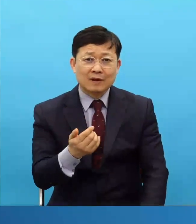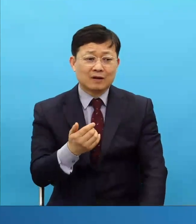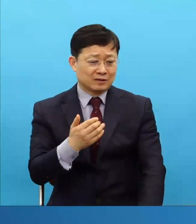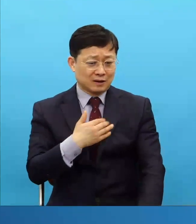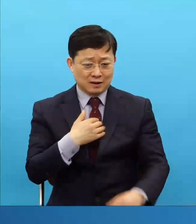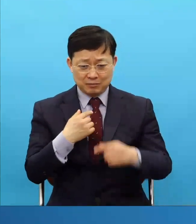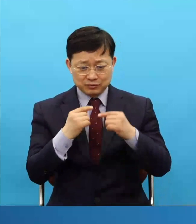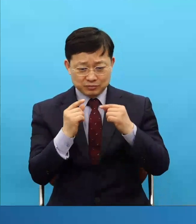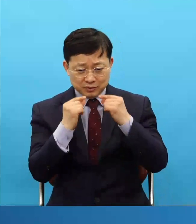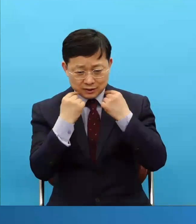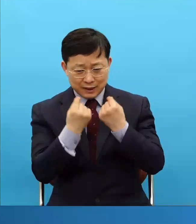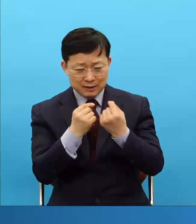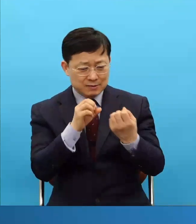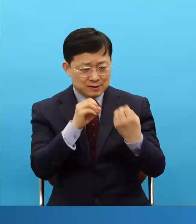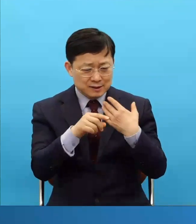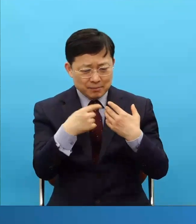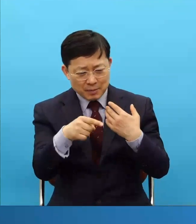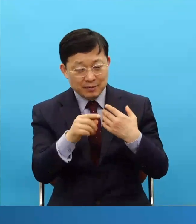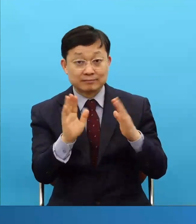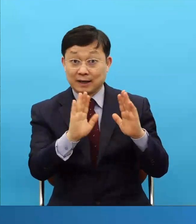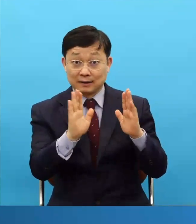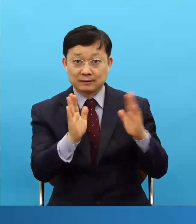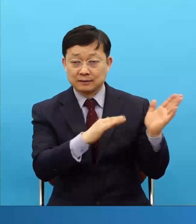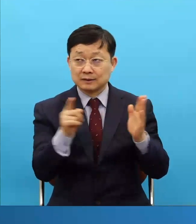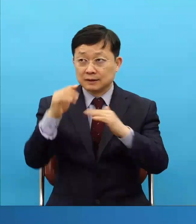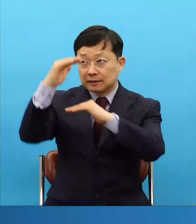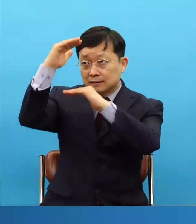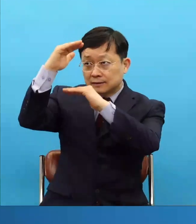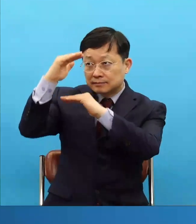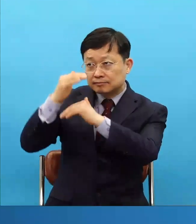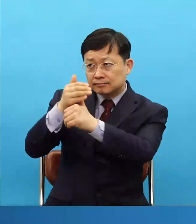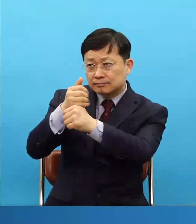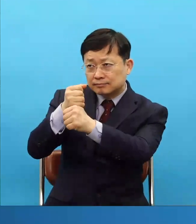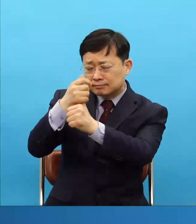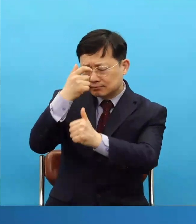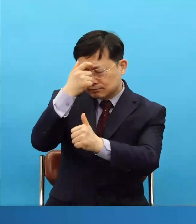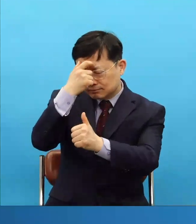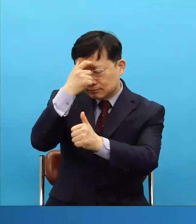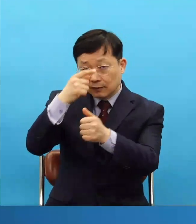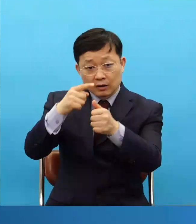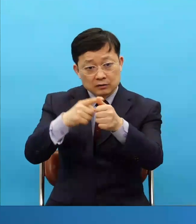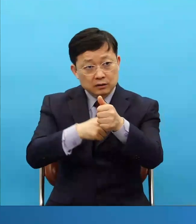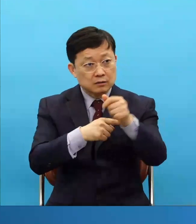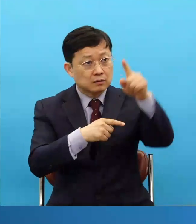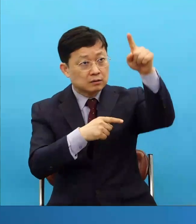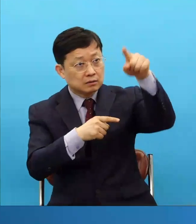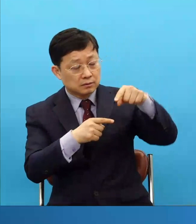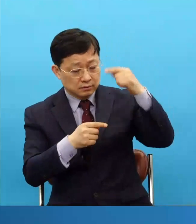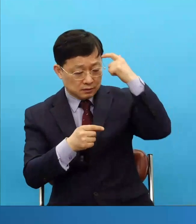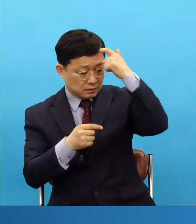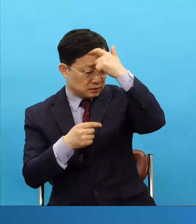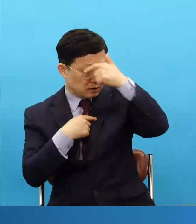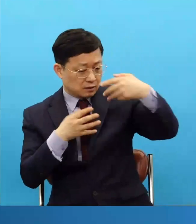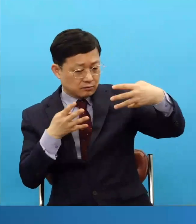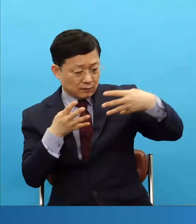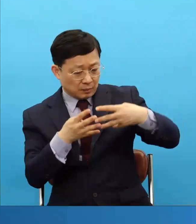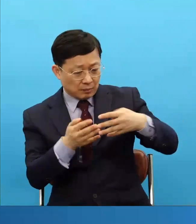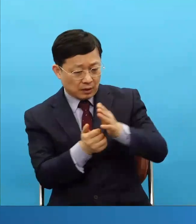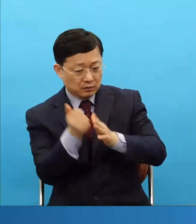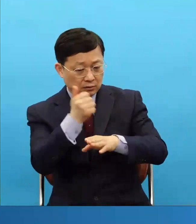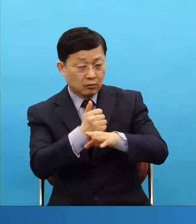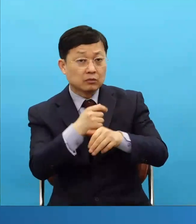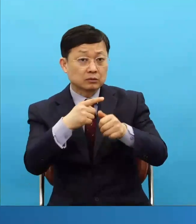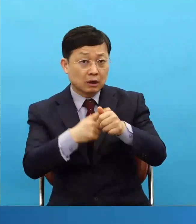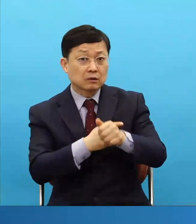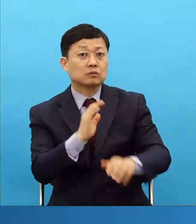아닙니다. 이 축복을 누리면 반드시 이 역사 속에 들어가게 But 돼요. what I'm telling you is not those kind of answers that we're always striving for. But if you're